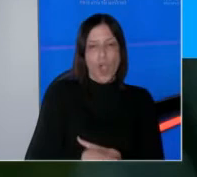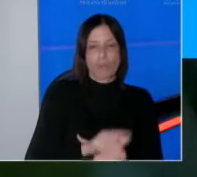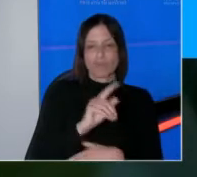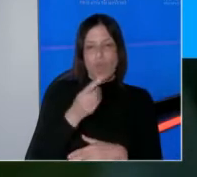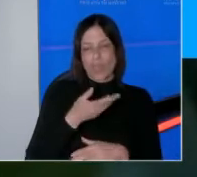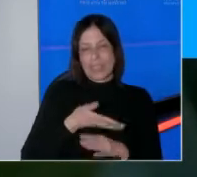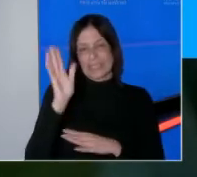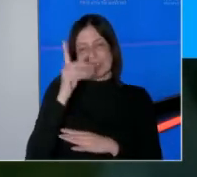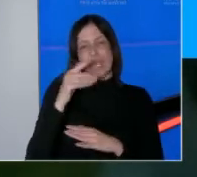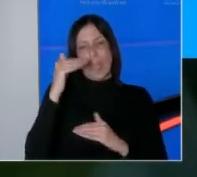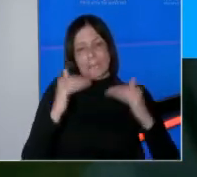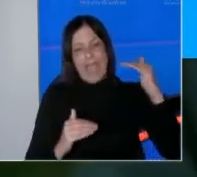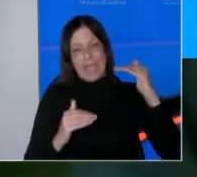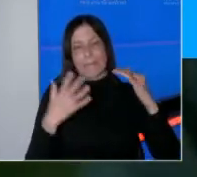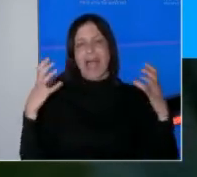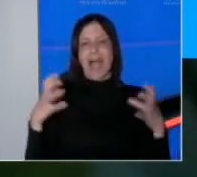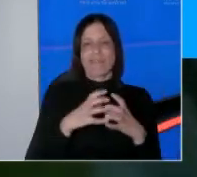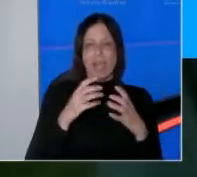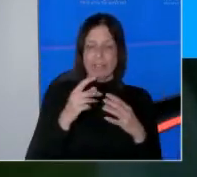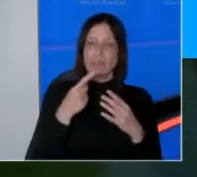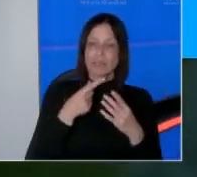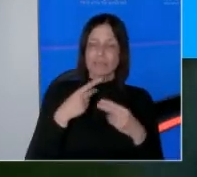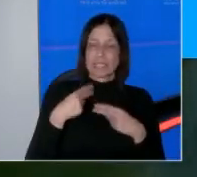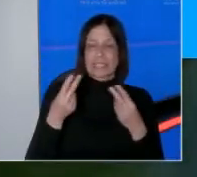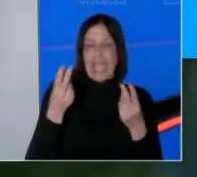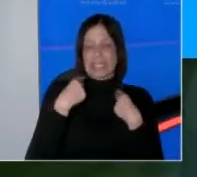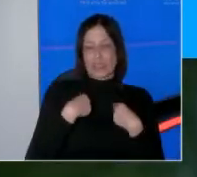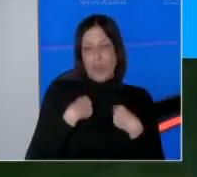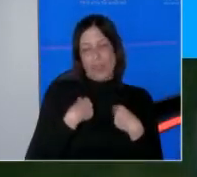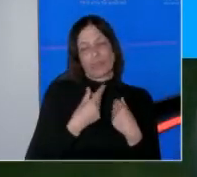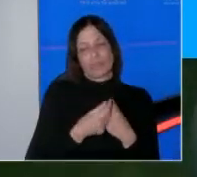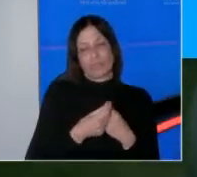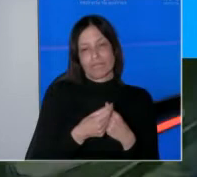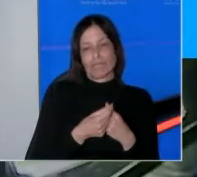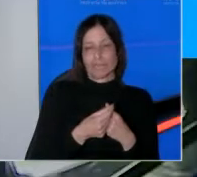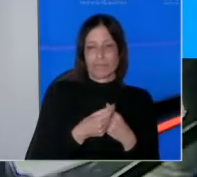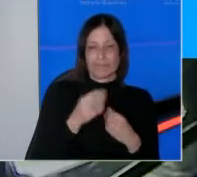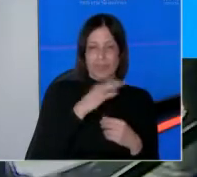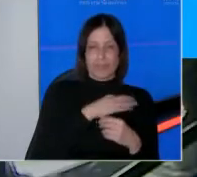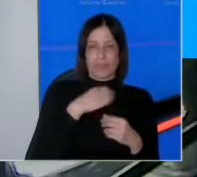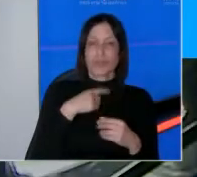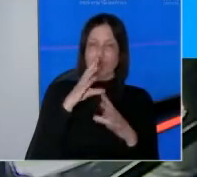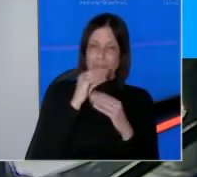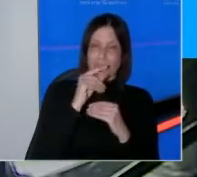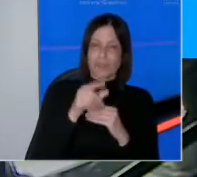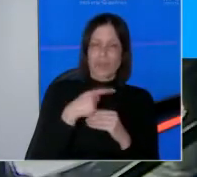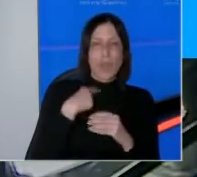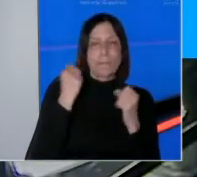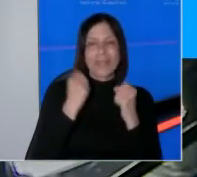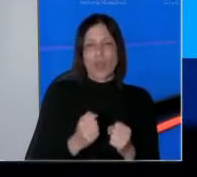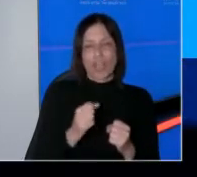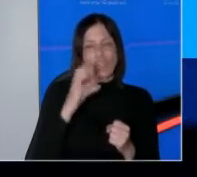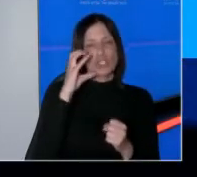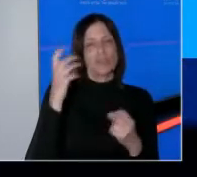ממנו. כי הפערים החברתיים האלה יחשרו עלינו כמוברנג. אוקיי, אז אני רק אגיד, כי אתה אמרת את זה, אבל אני לא בטוח שהצופים שלנו